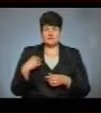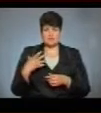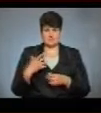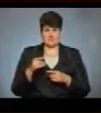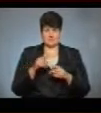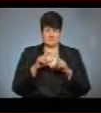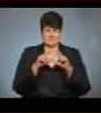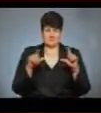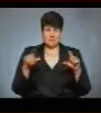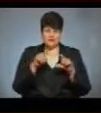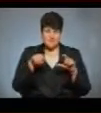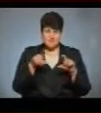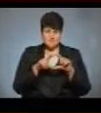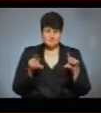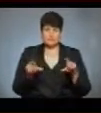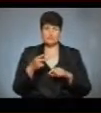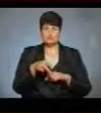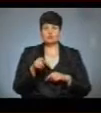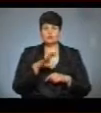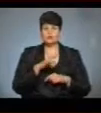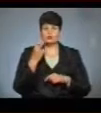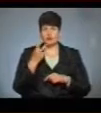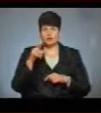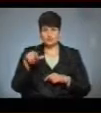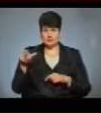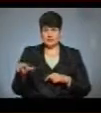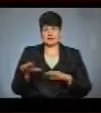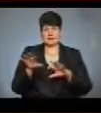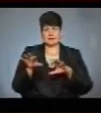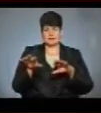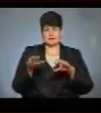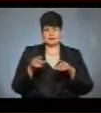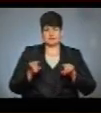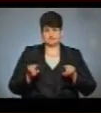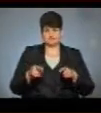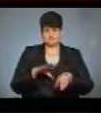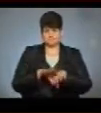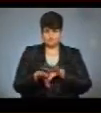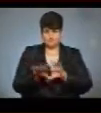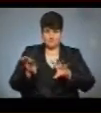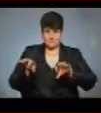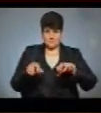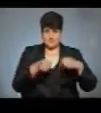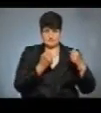очевидців, в автомобілі було двоє осіб, на яких одягли кайданки та вивезли з місця події. Подробиці знає Любов Гадомська.